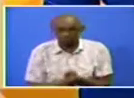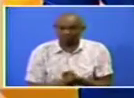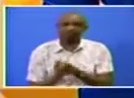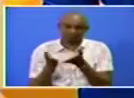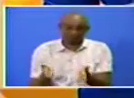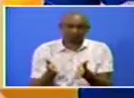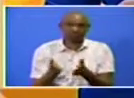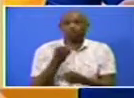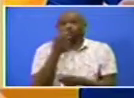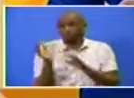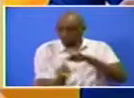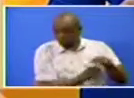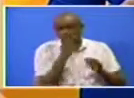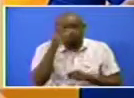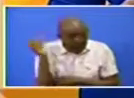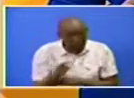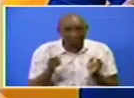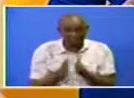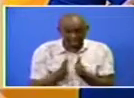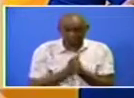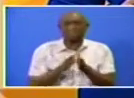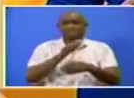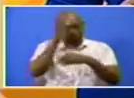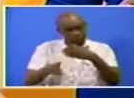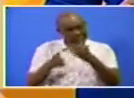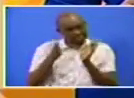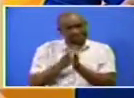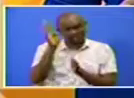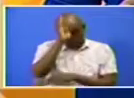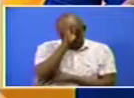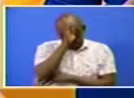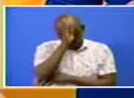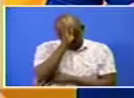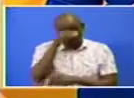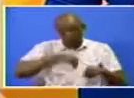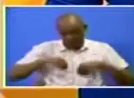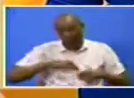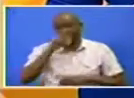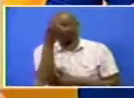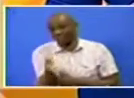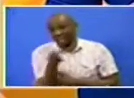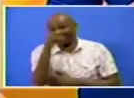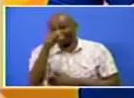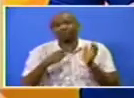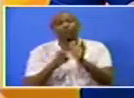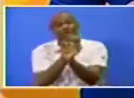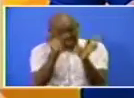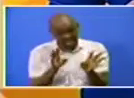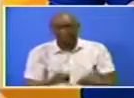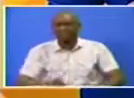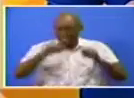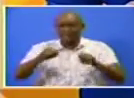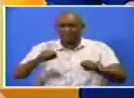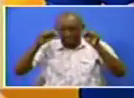Miezi miwili baada ya sakata ya bima ya afya katika bunge la kaunti ya Bungoma kufichuliwa na KTN, yamkini maafisa wakuu katika bunge